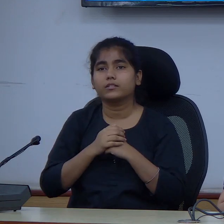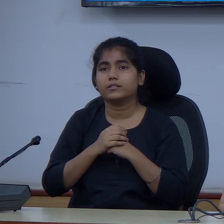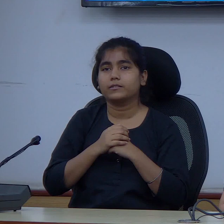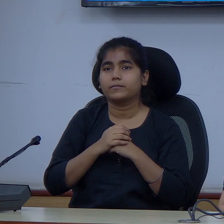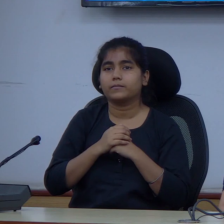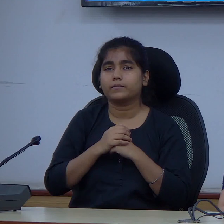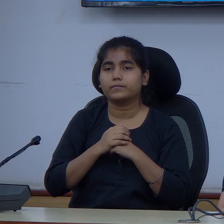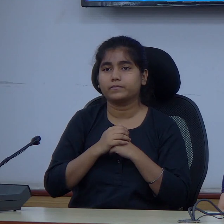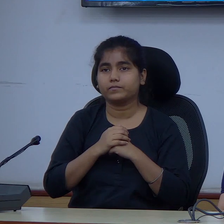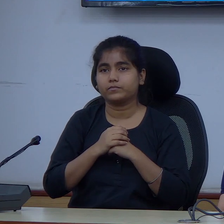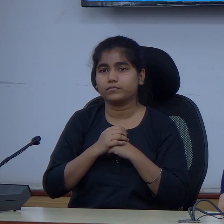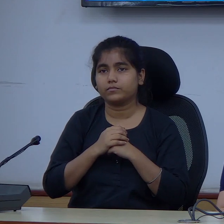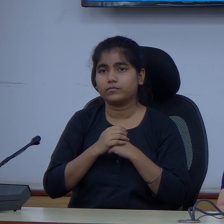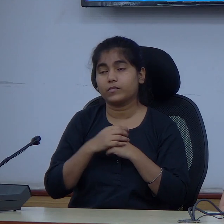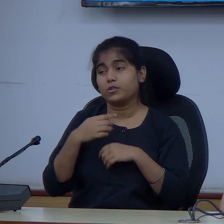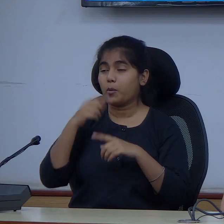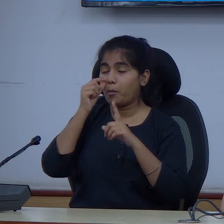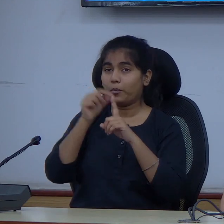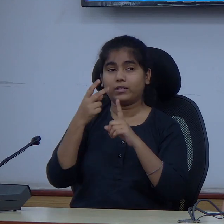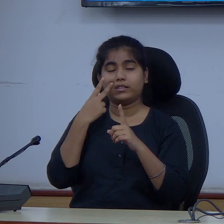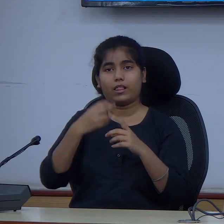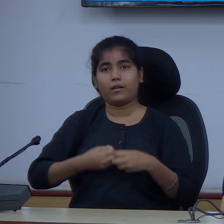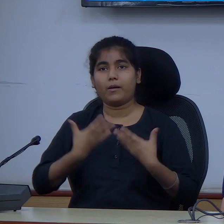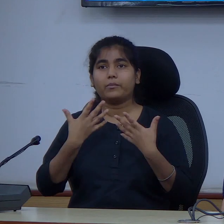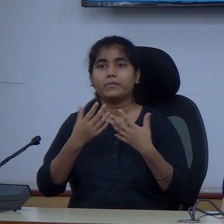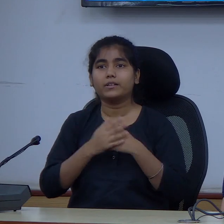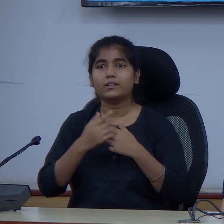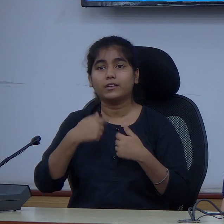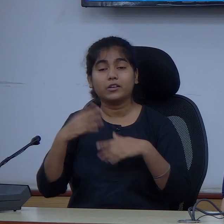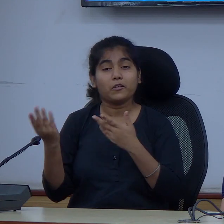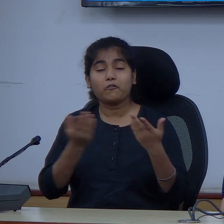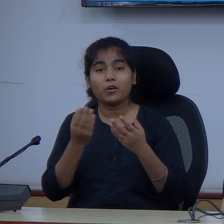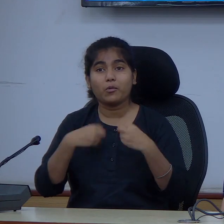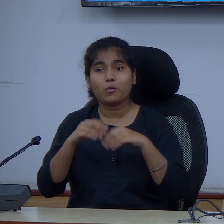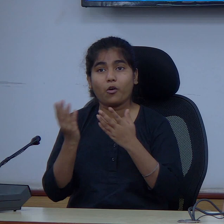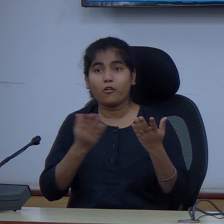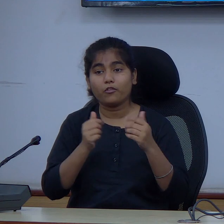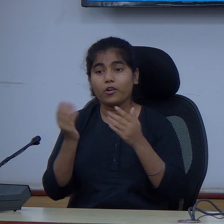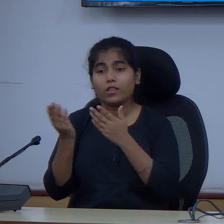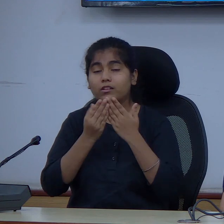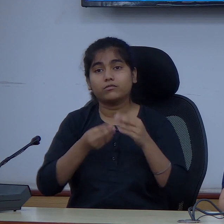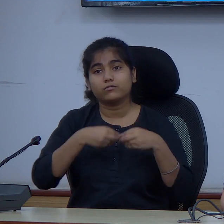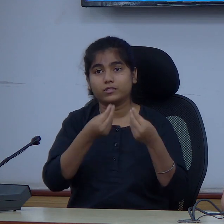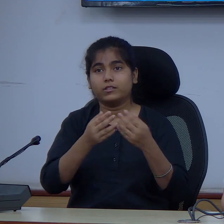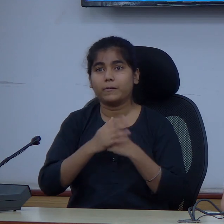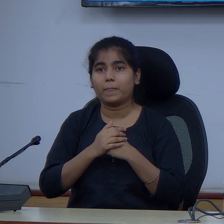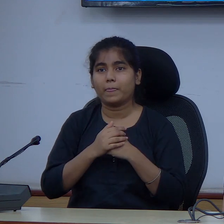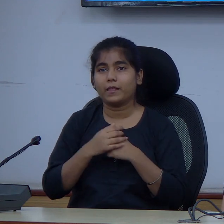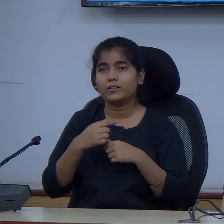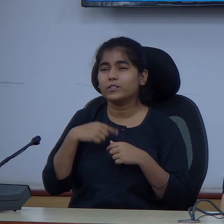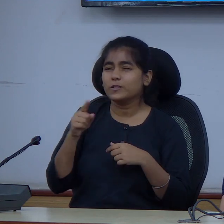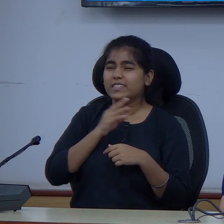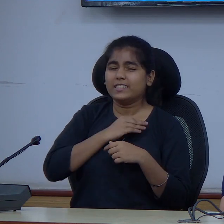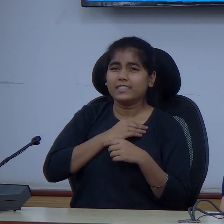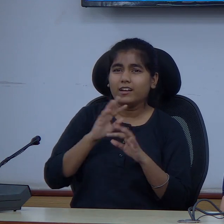गई। तो कहीं ना कहीं प्रिया खुश तो बहुत होती है कि उनकी फ्रेंड के लिए फैसिलिटी स्कूल ने सुगम्यता की दे दी है, लेकिन